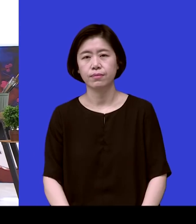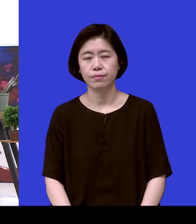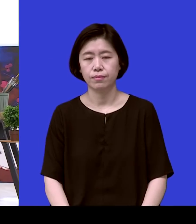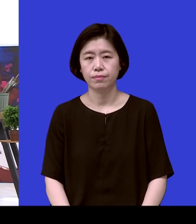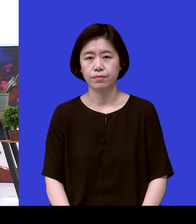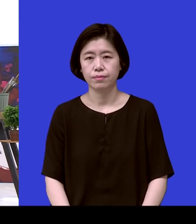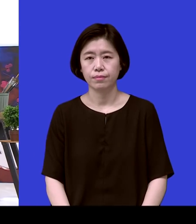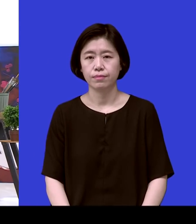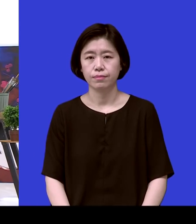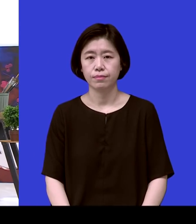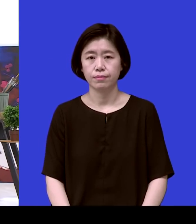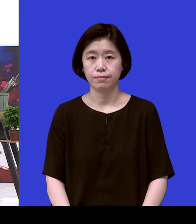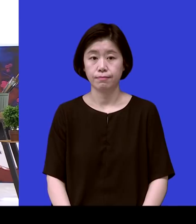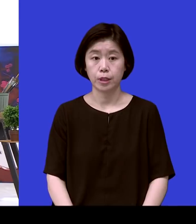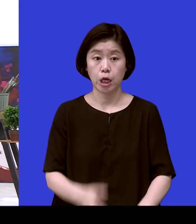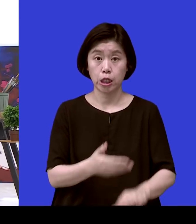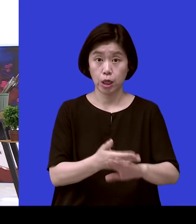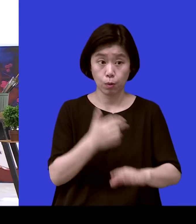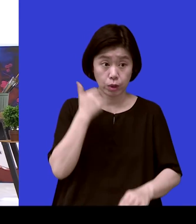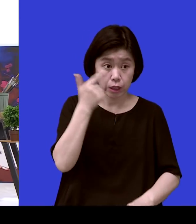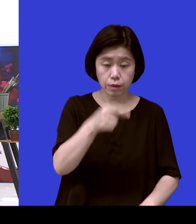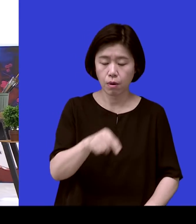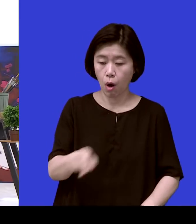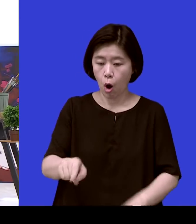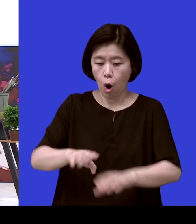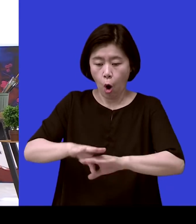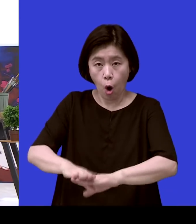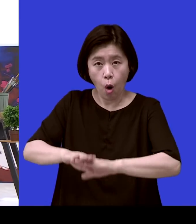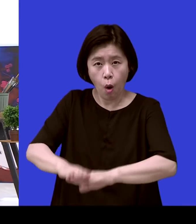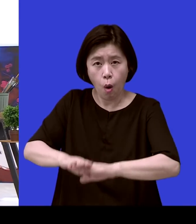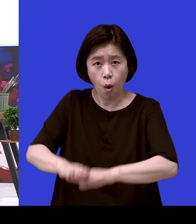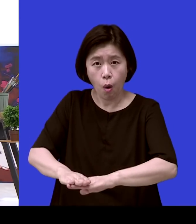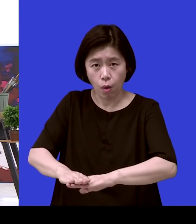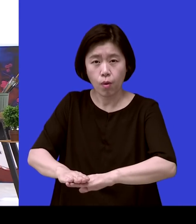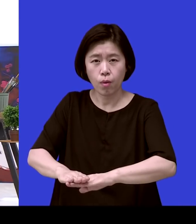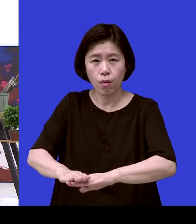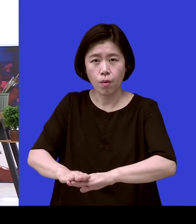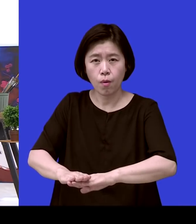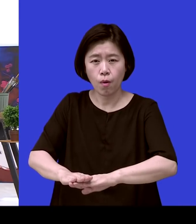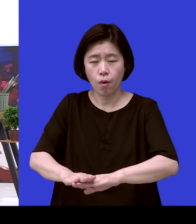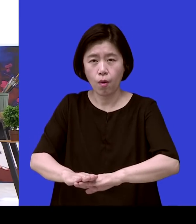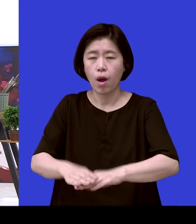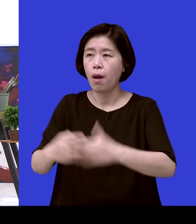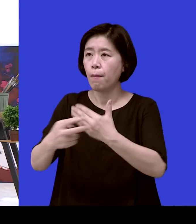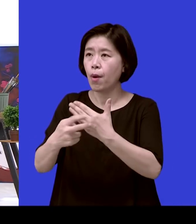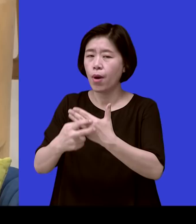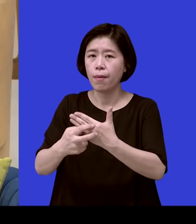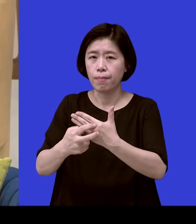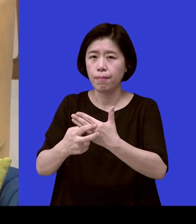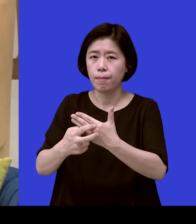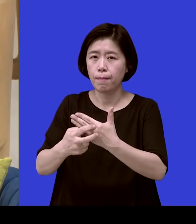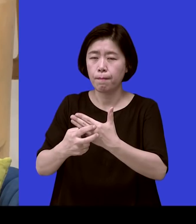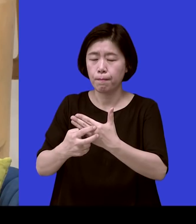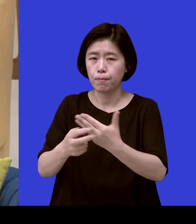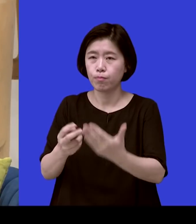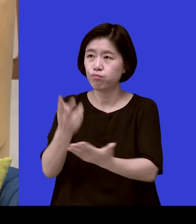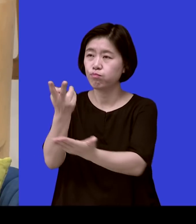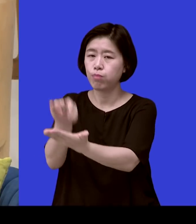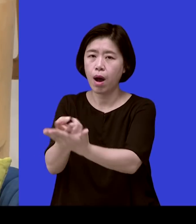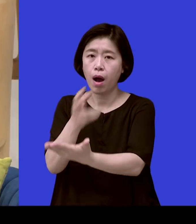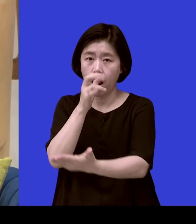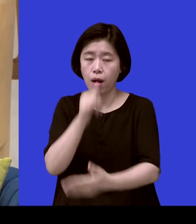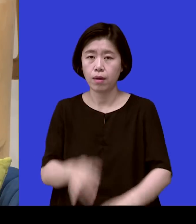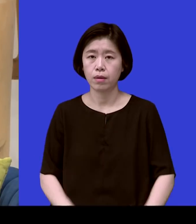그래서 그 중에 한 목사님이 계속 심폐소생술을 하면서 어느 병원으로 모시고 갔고